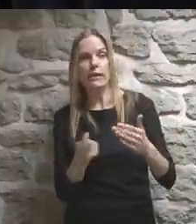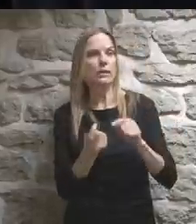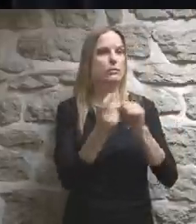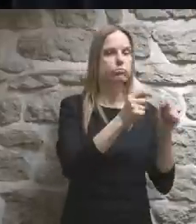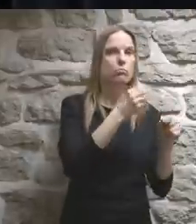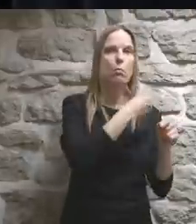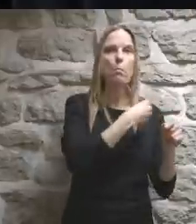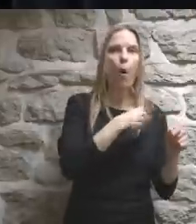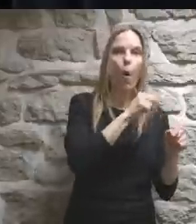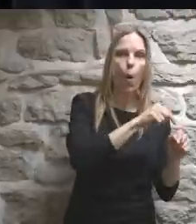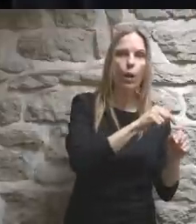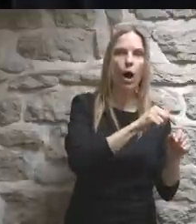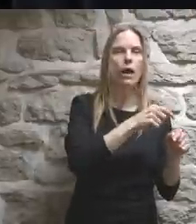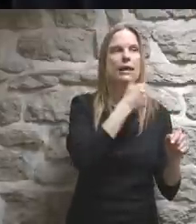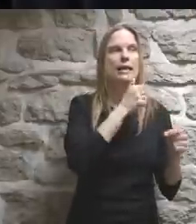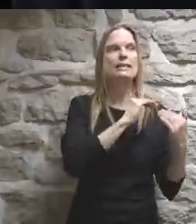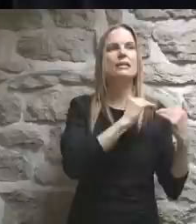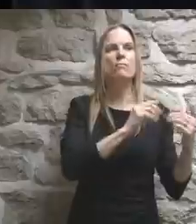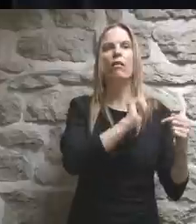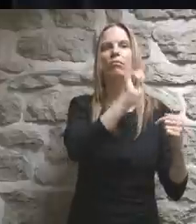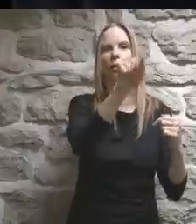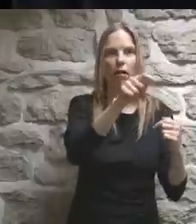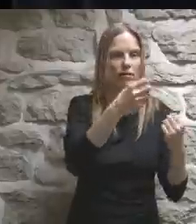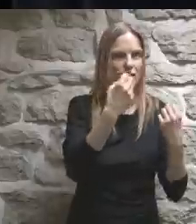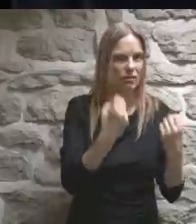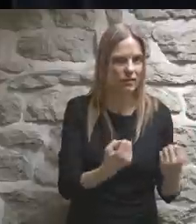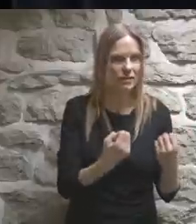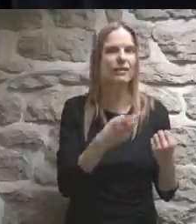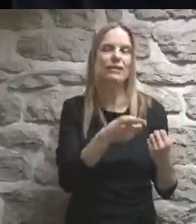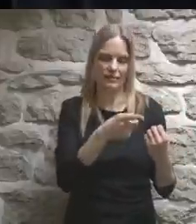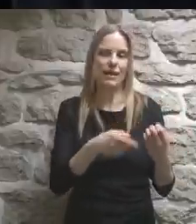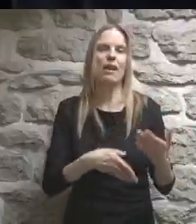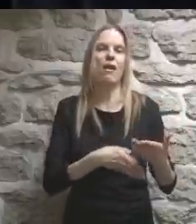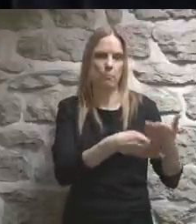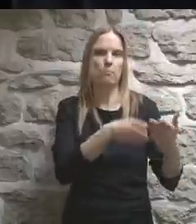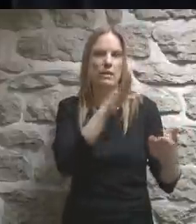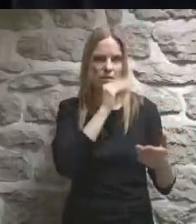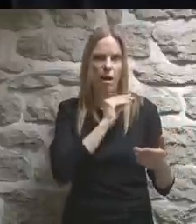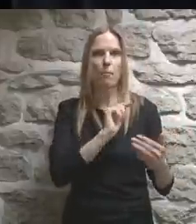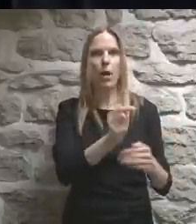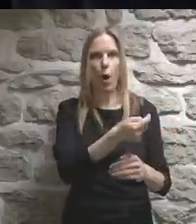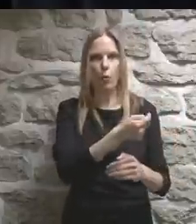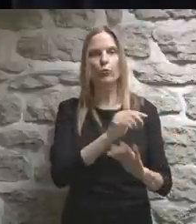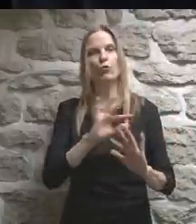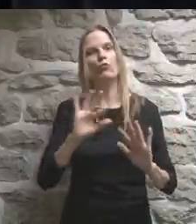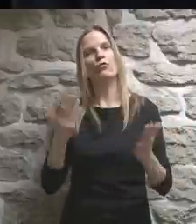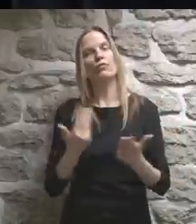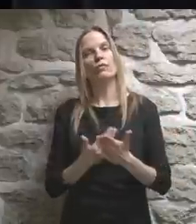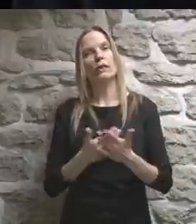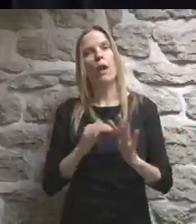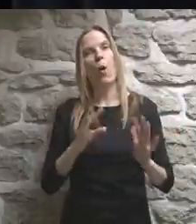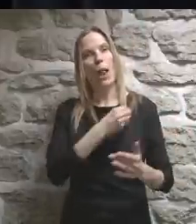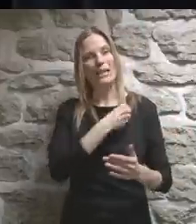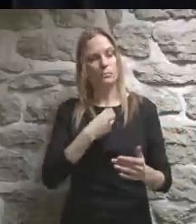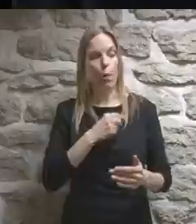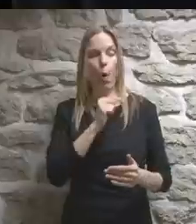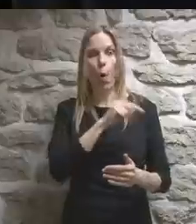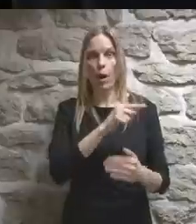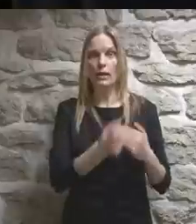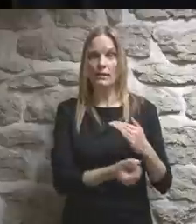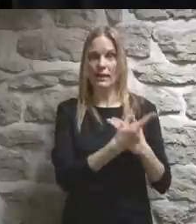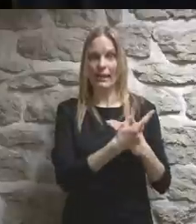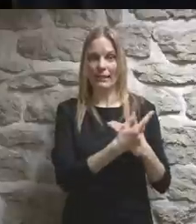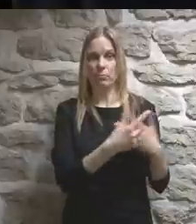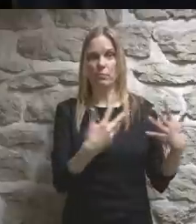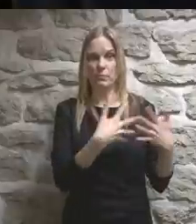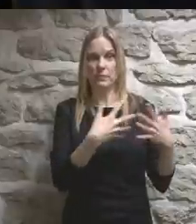on võibolla keeruline siia tagasi pöörduda, aga teine fookus kindlasti jällegi see, et kui peaksid Poolas näiteks tekkima sõjapõgenikud,